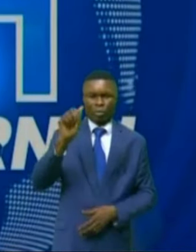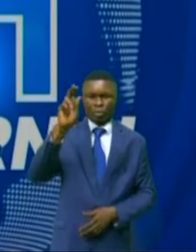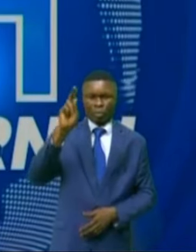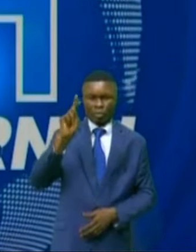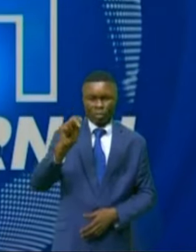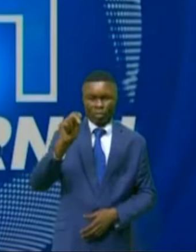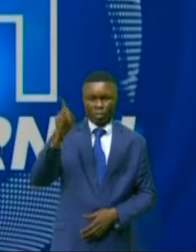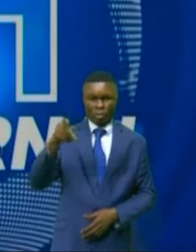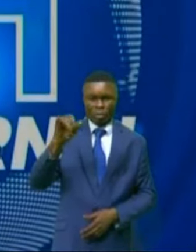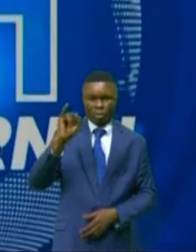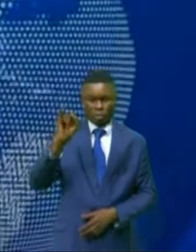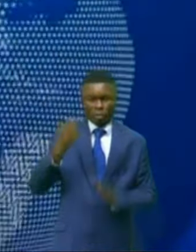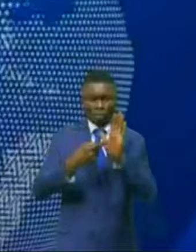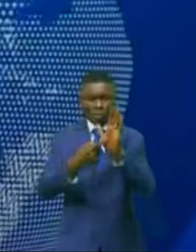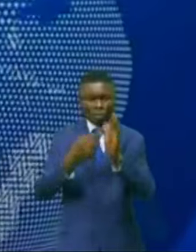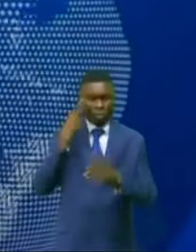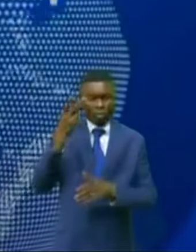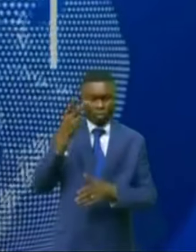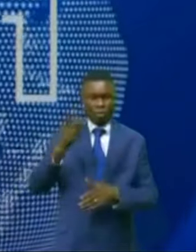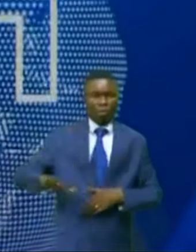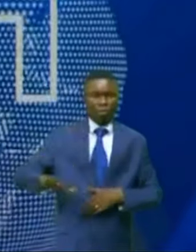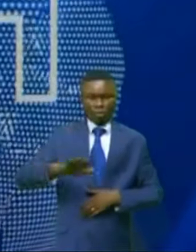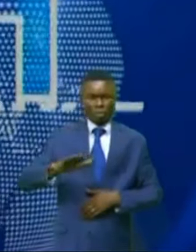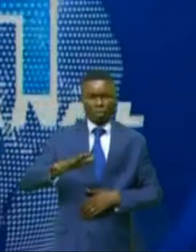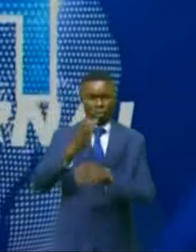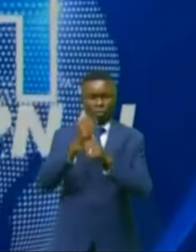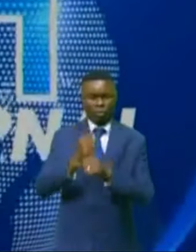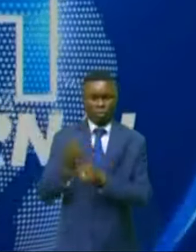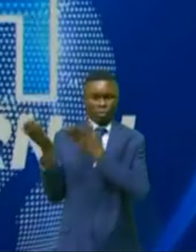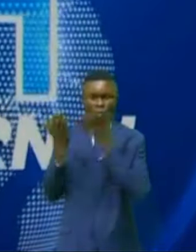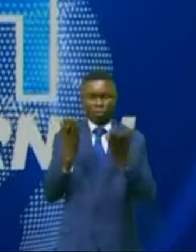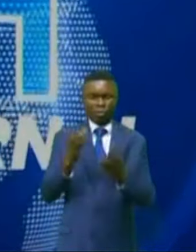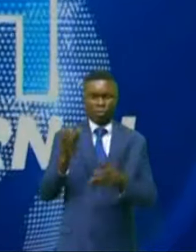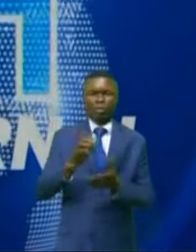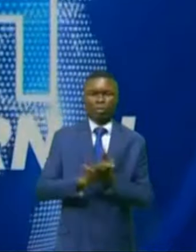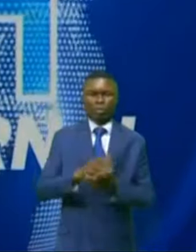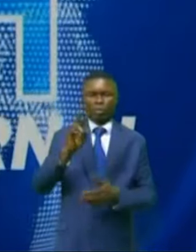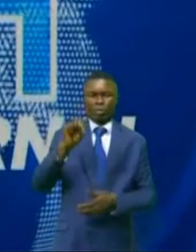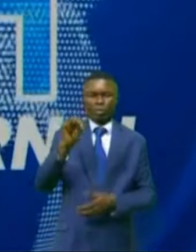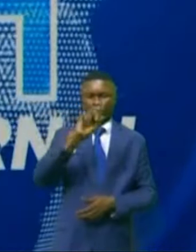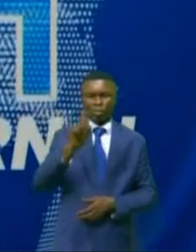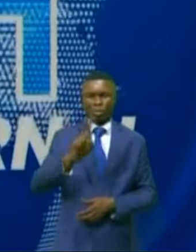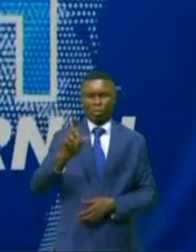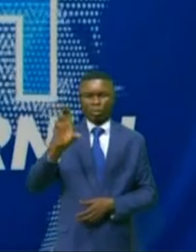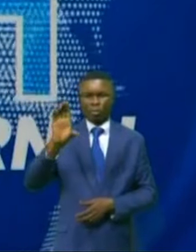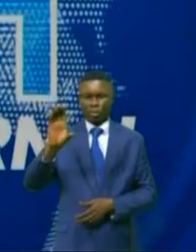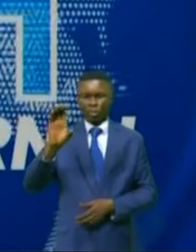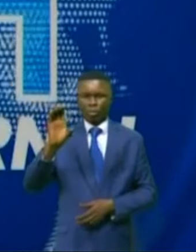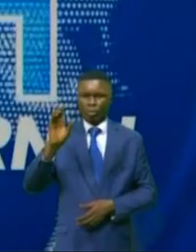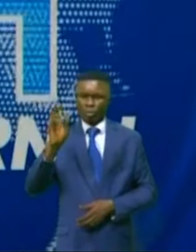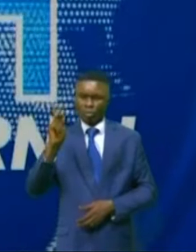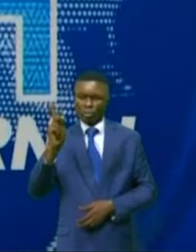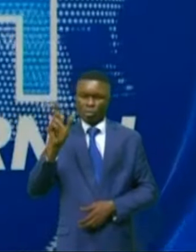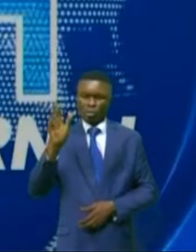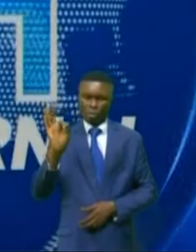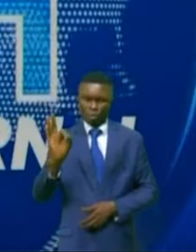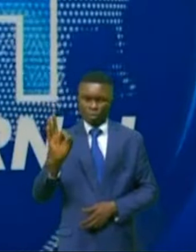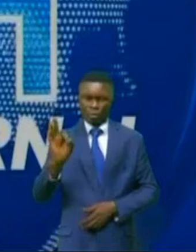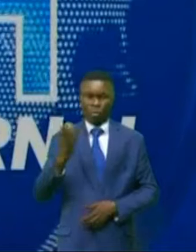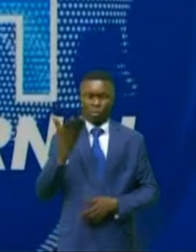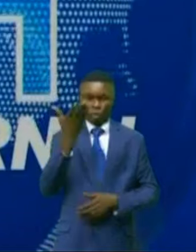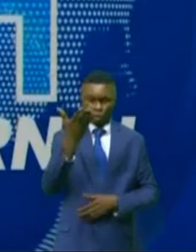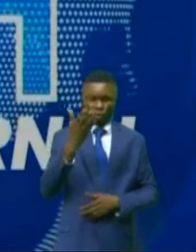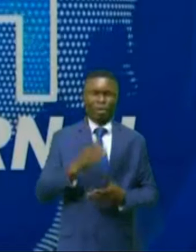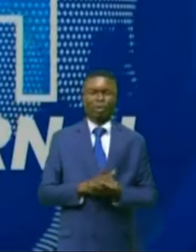vision du pays pour une appropriation du marché de la ZLECAF au regard de son énorme potentiel. Patrick Michel